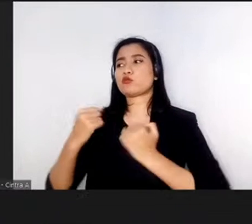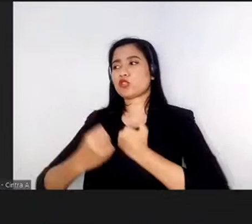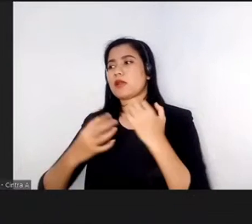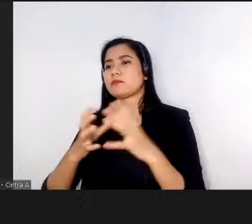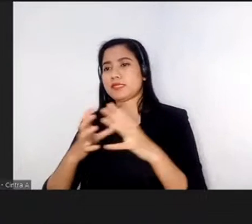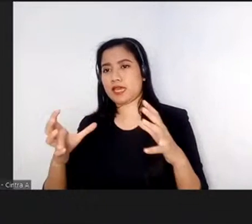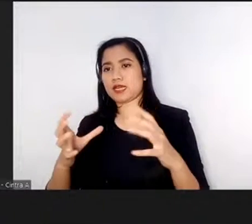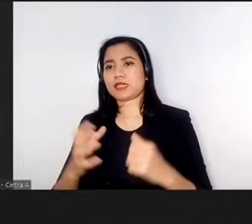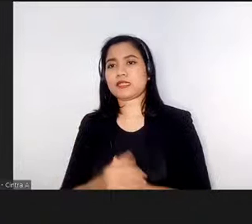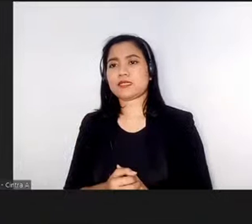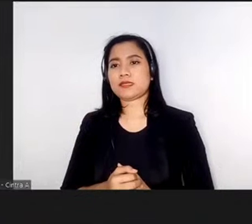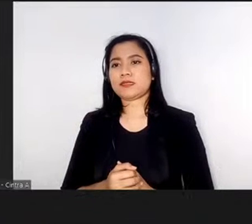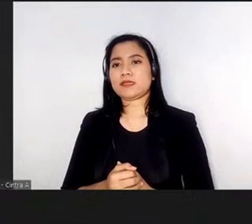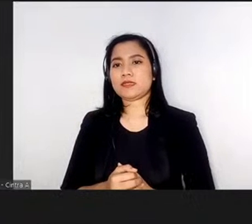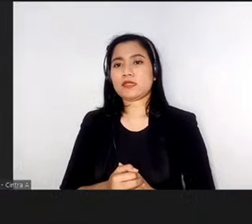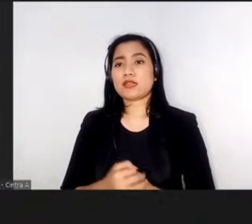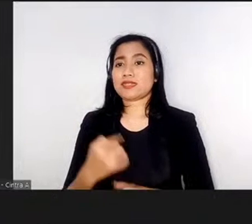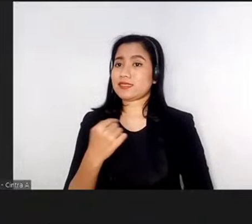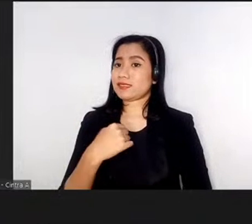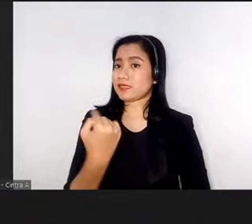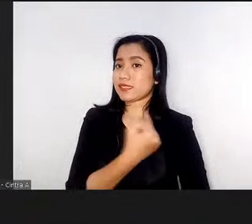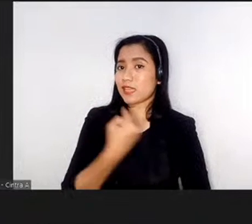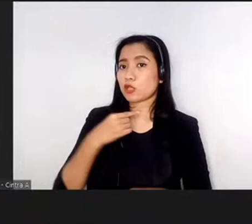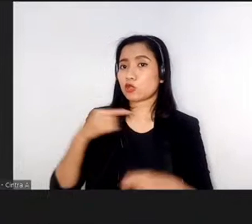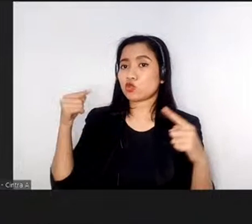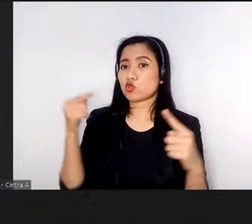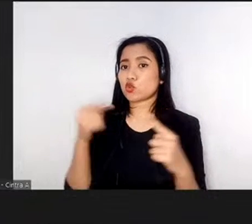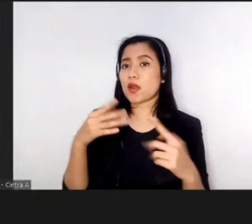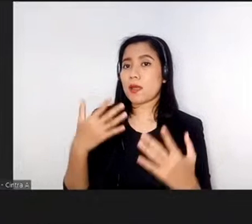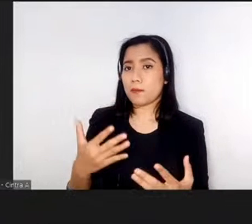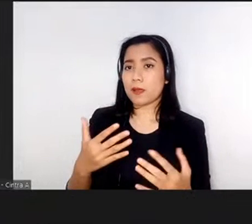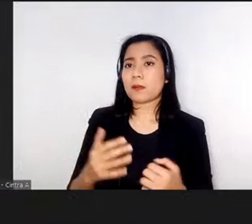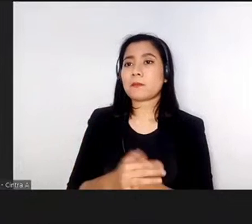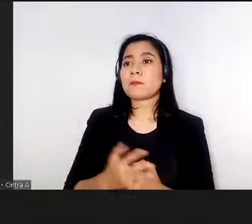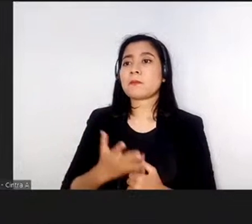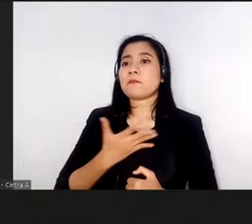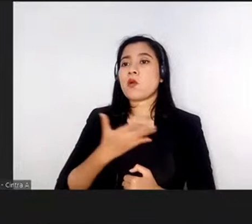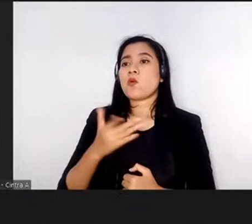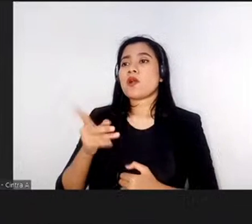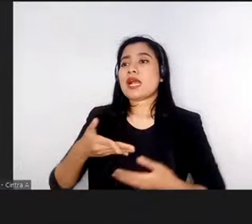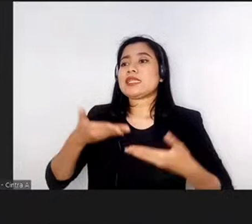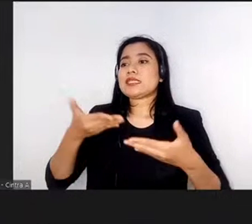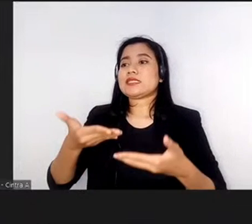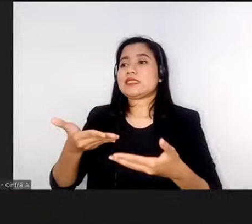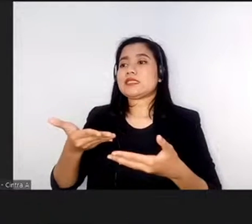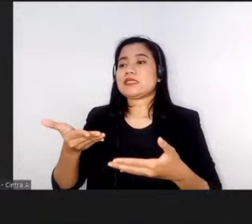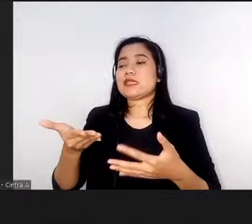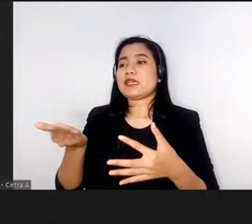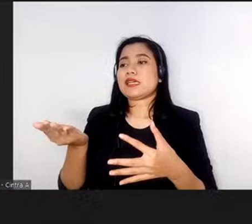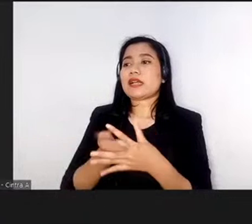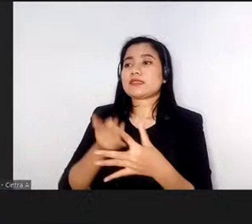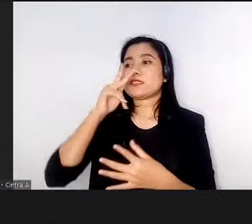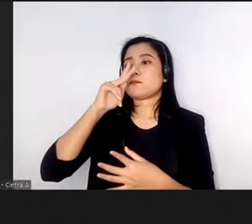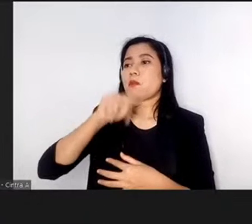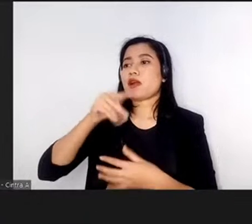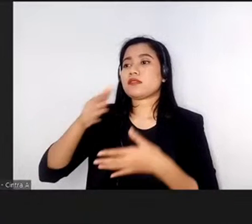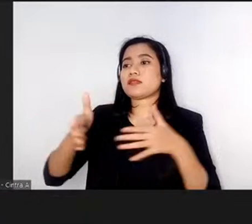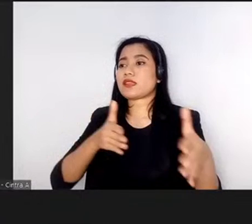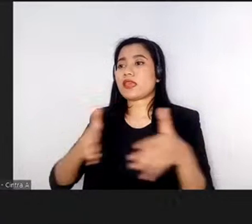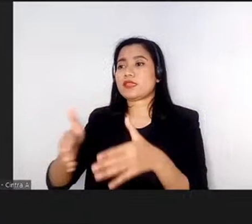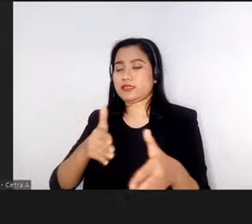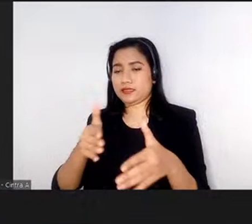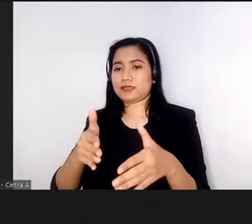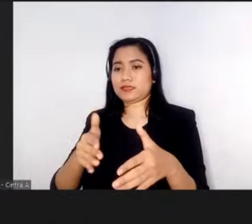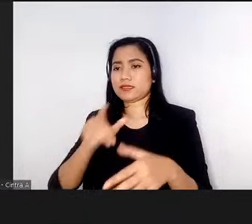ee tujuan kami itu berusaha untuk memberikan ee perbankan yang strategis ee mempercepat hal ini dan salah satu cara untuk